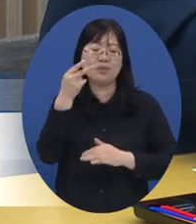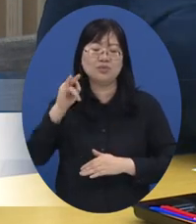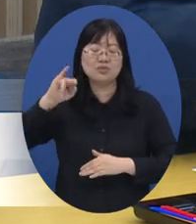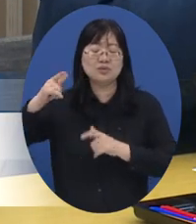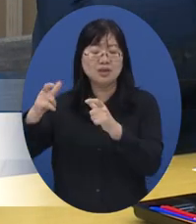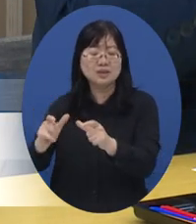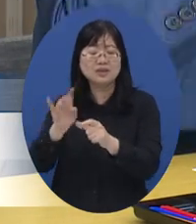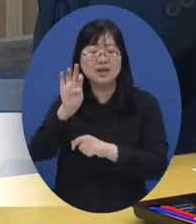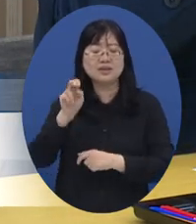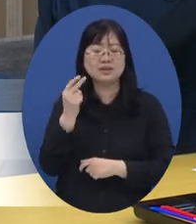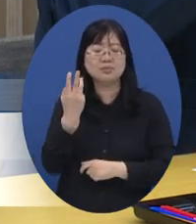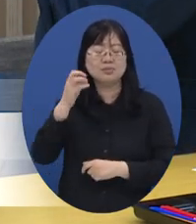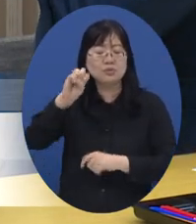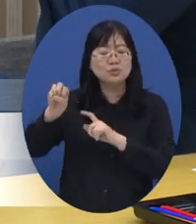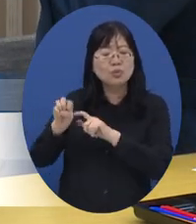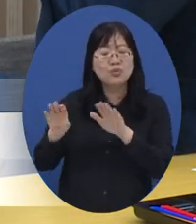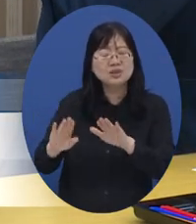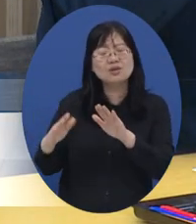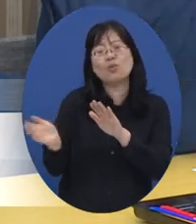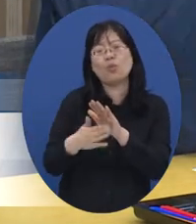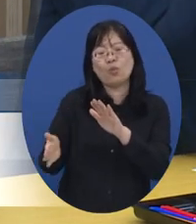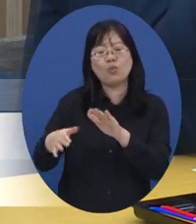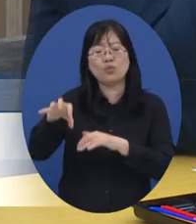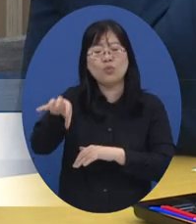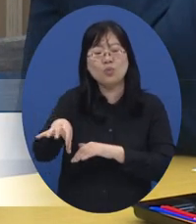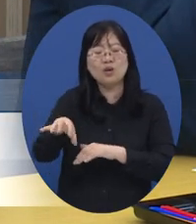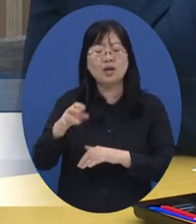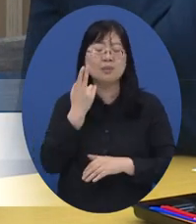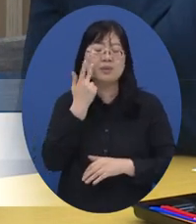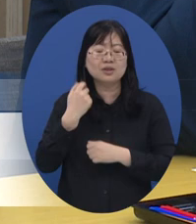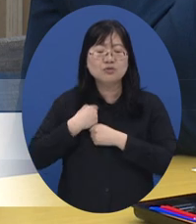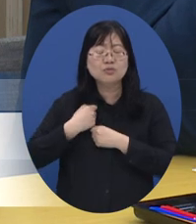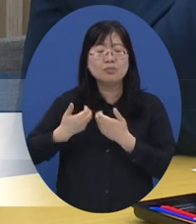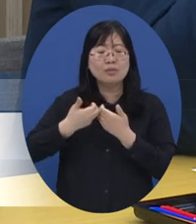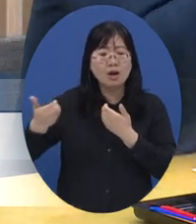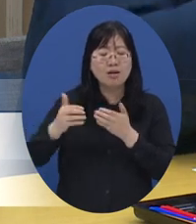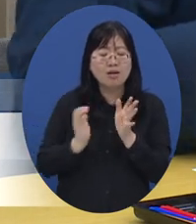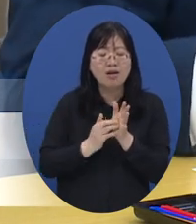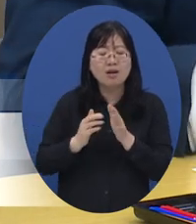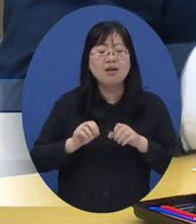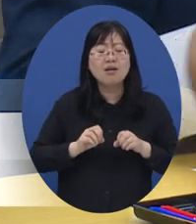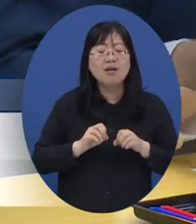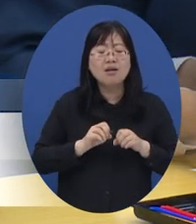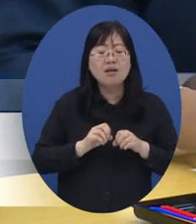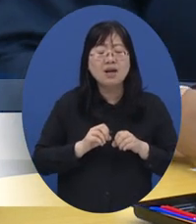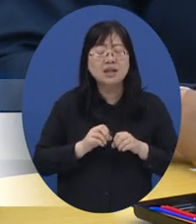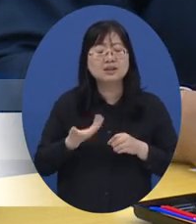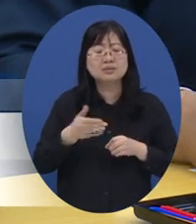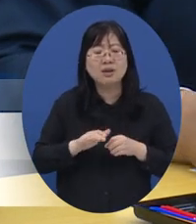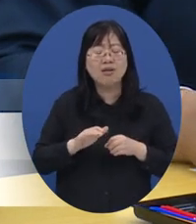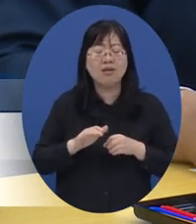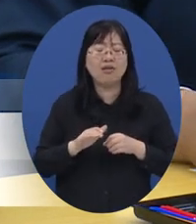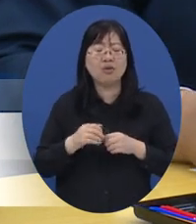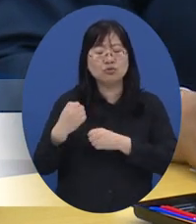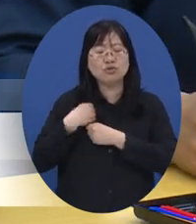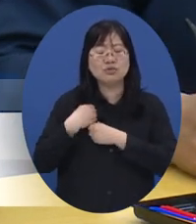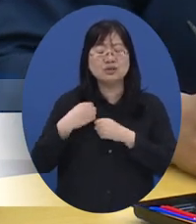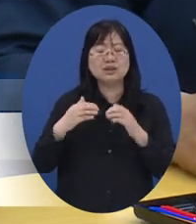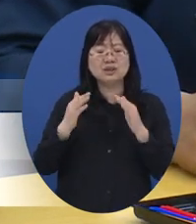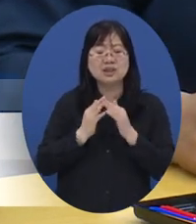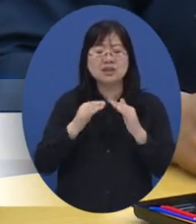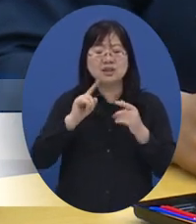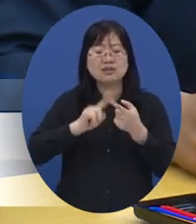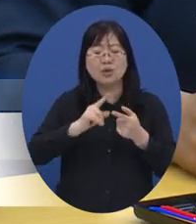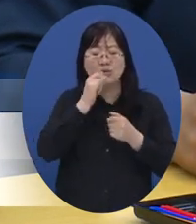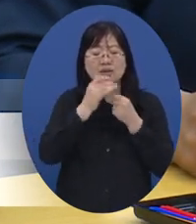동두천시는 42%가 공여지입니다. 미군은 떠났고 기지는 그대로 있어요. 빈 기지라도